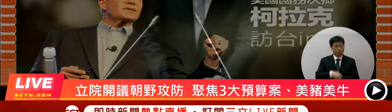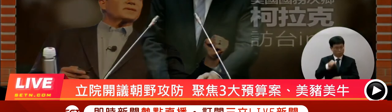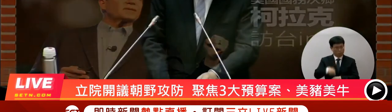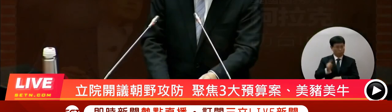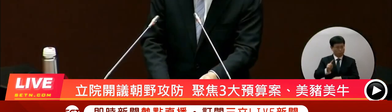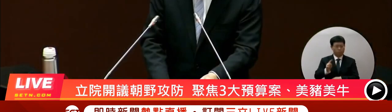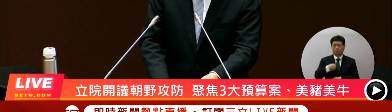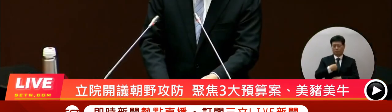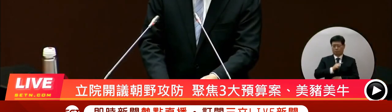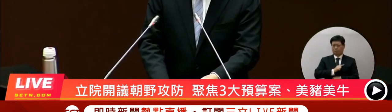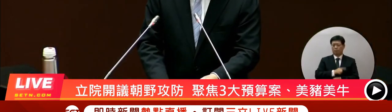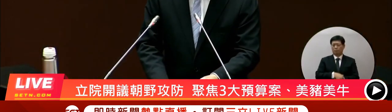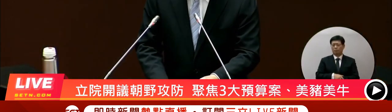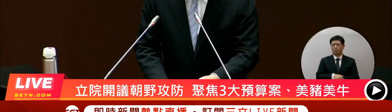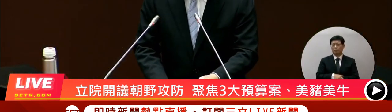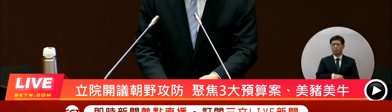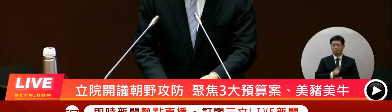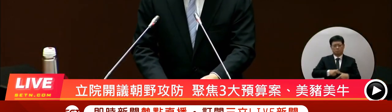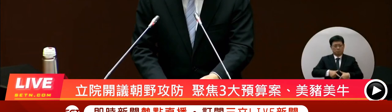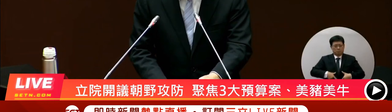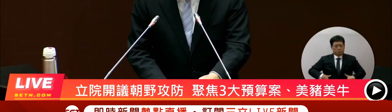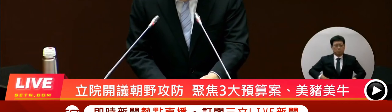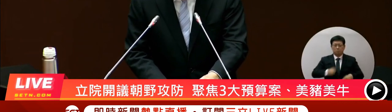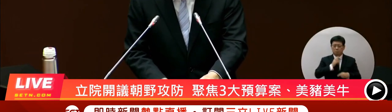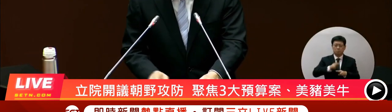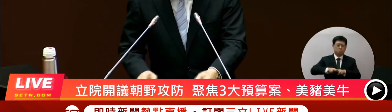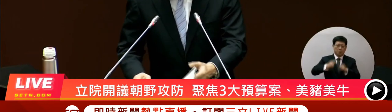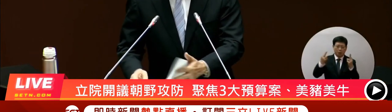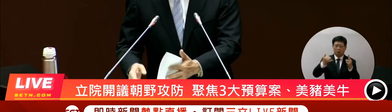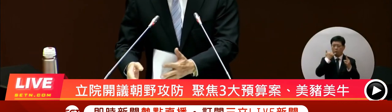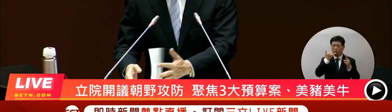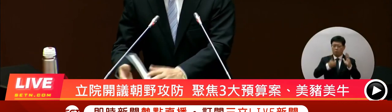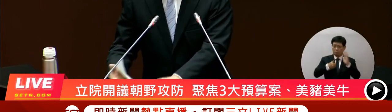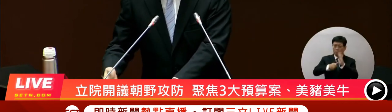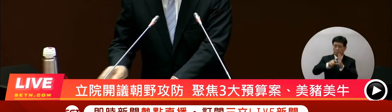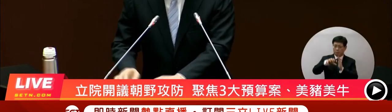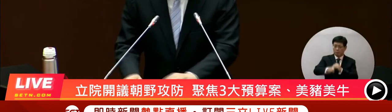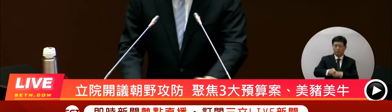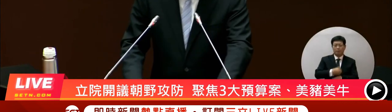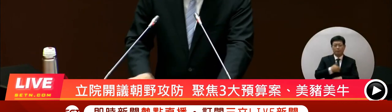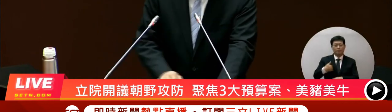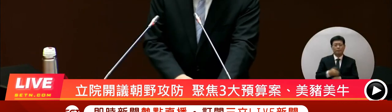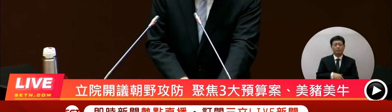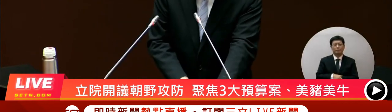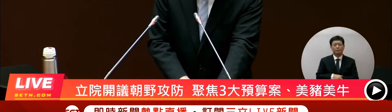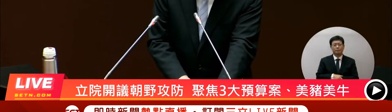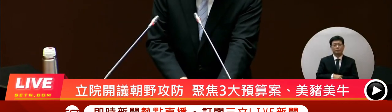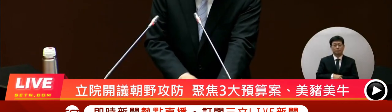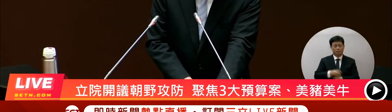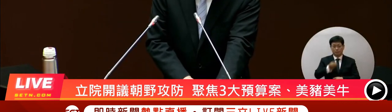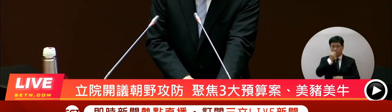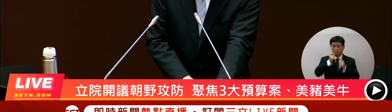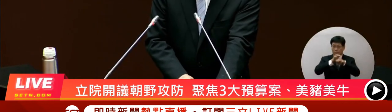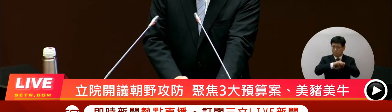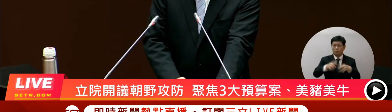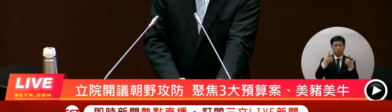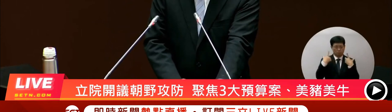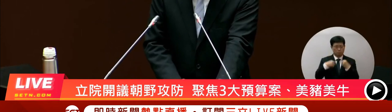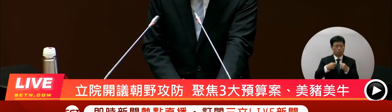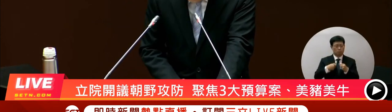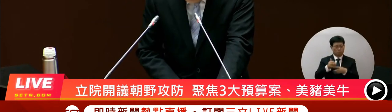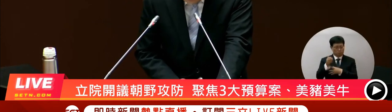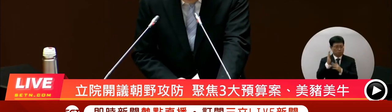是我们自己勇敢打开的机会之窗。食安是政府对人民